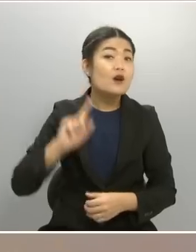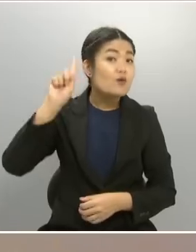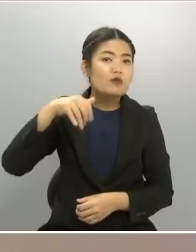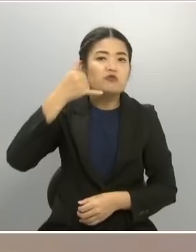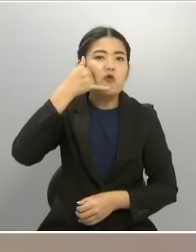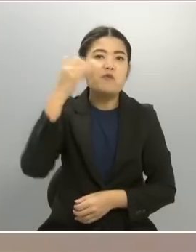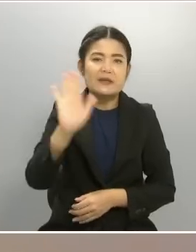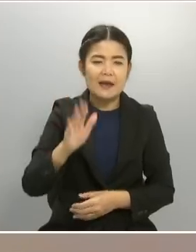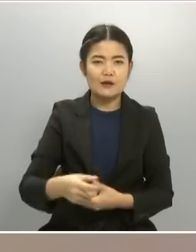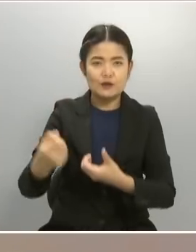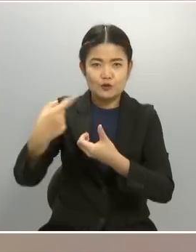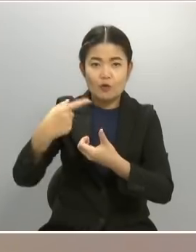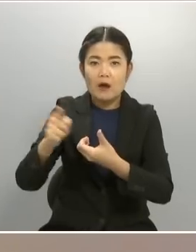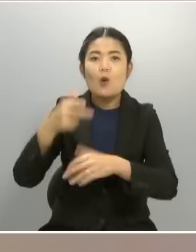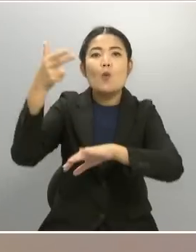ฮะ